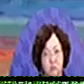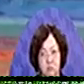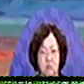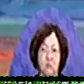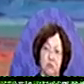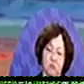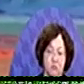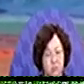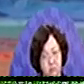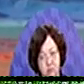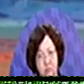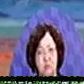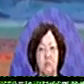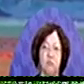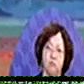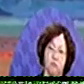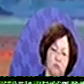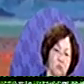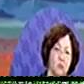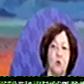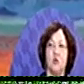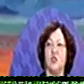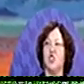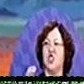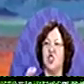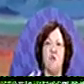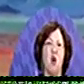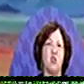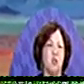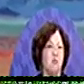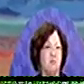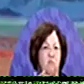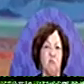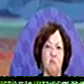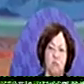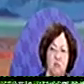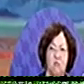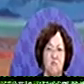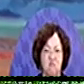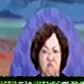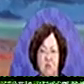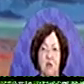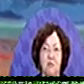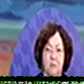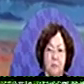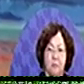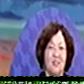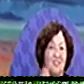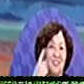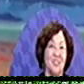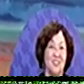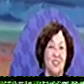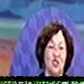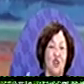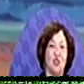мөн тэр хев шинжийг мөн шингээж тоглох юм бол дэлхийд их сонин содон байдаг. Бас миний бас хэд хэдэн бүтээл